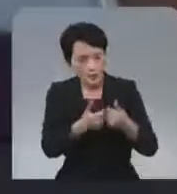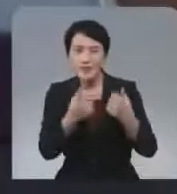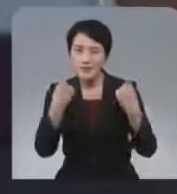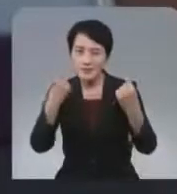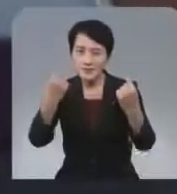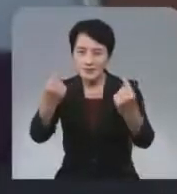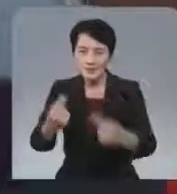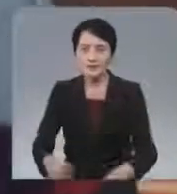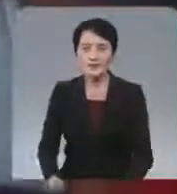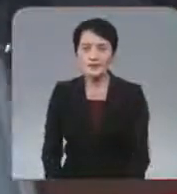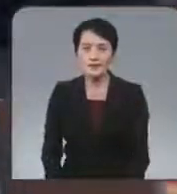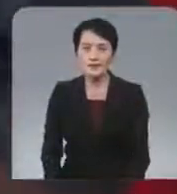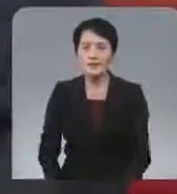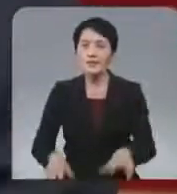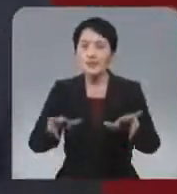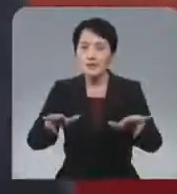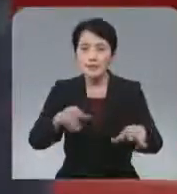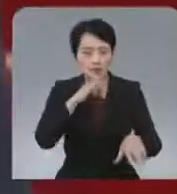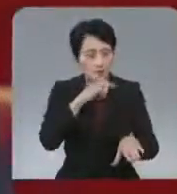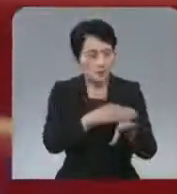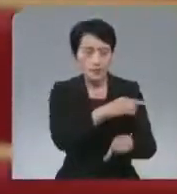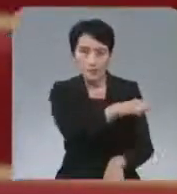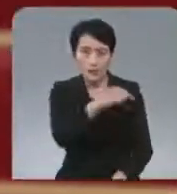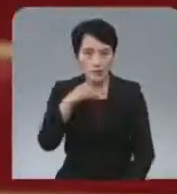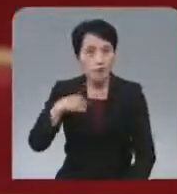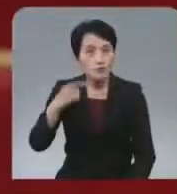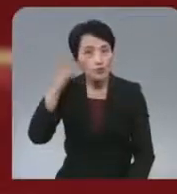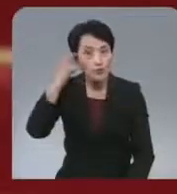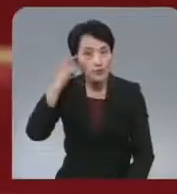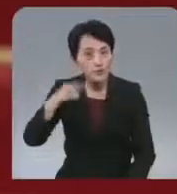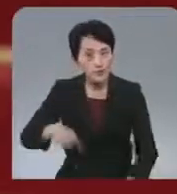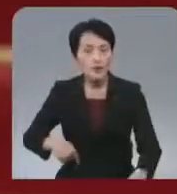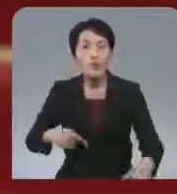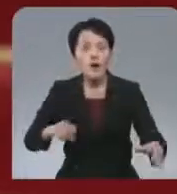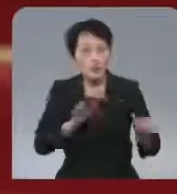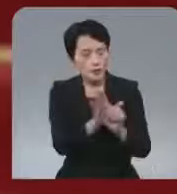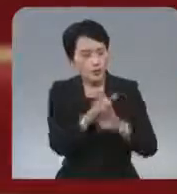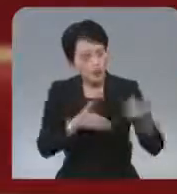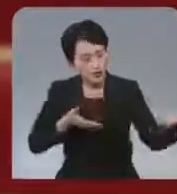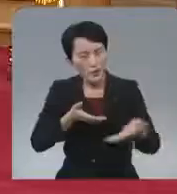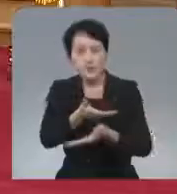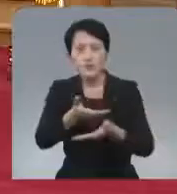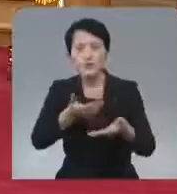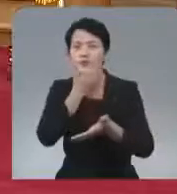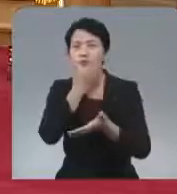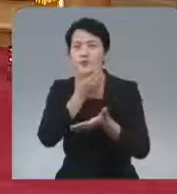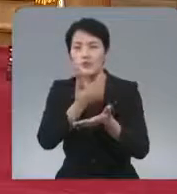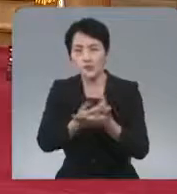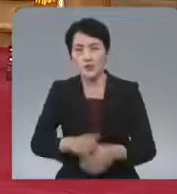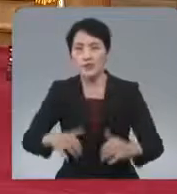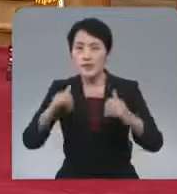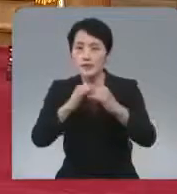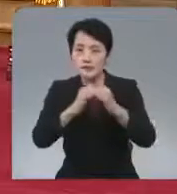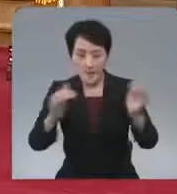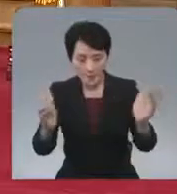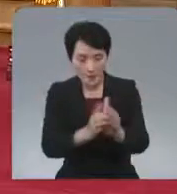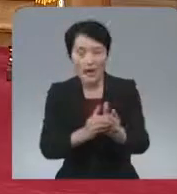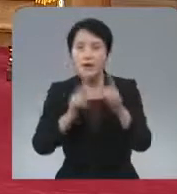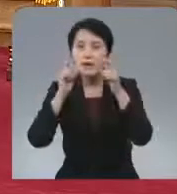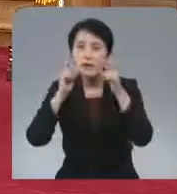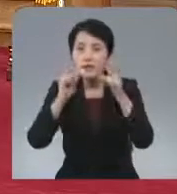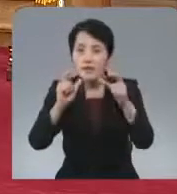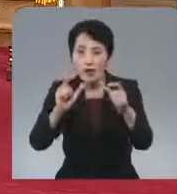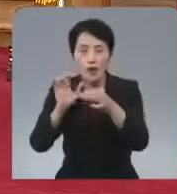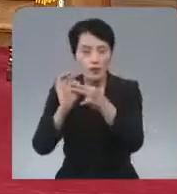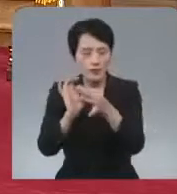нормализации ситуации полностью выйдя из кризиса президент отметил что число серьезных или критически